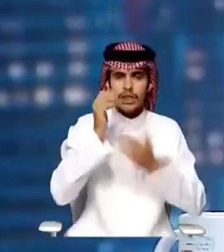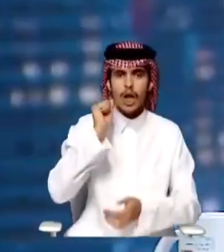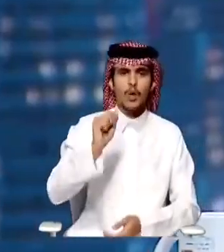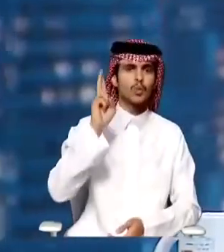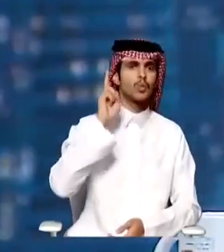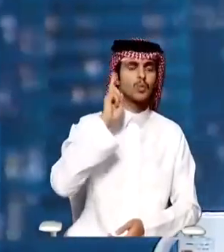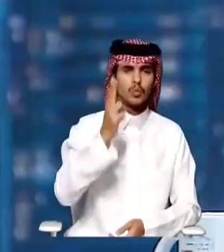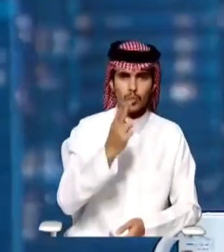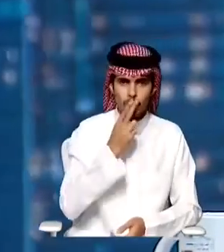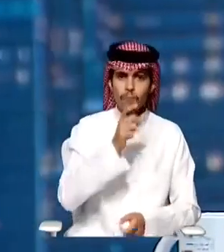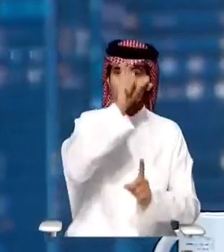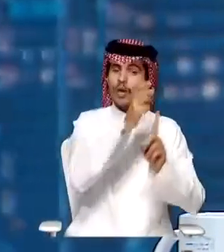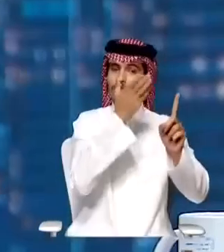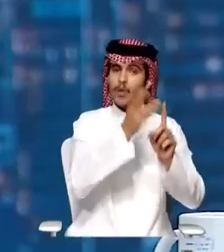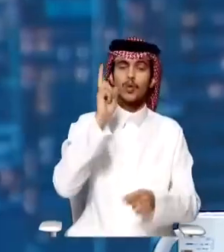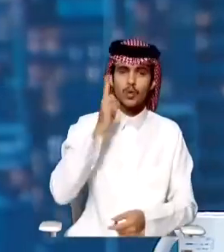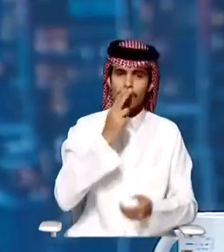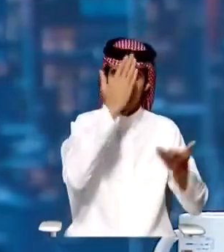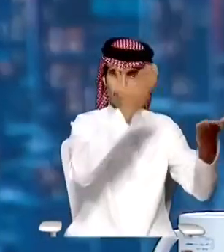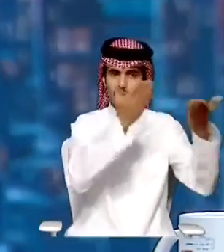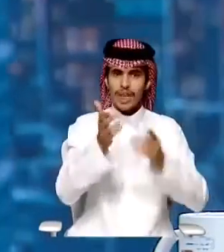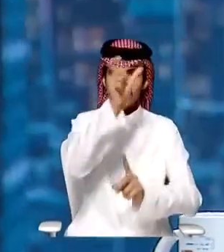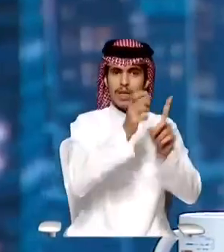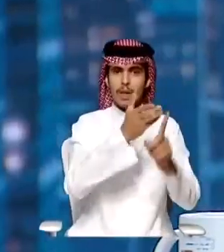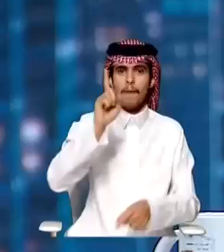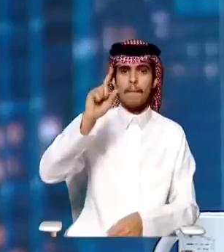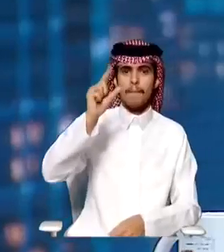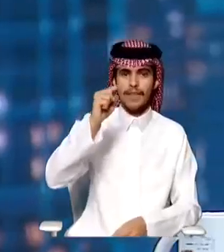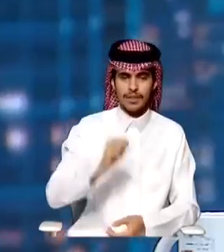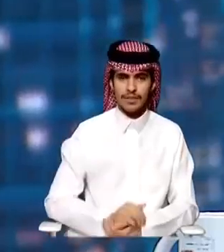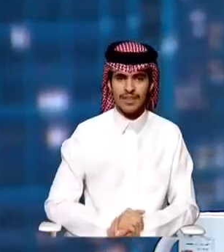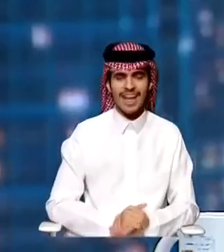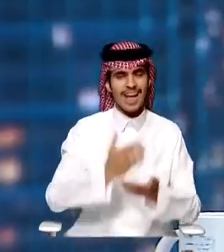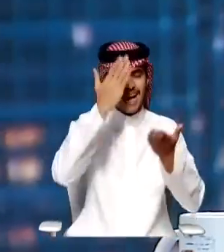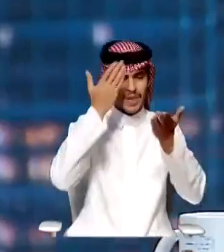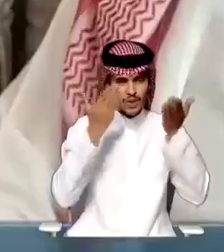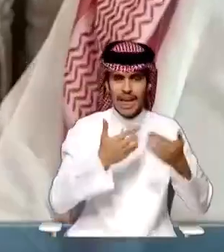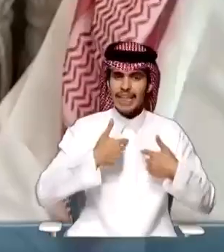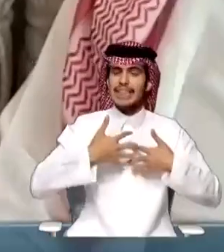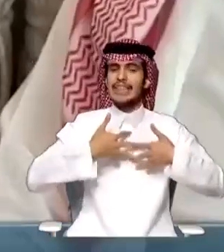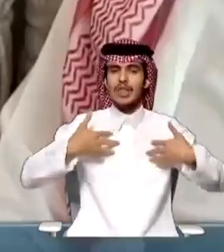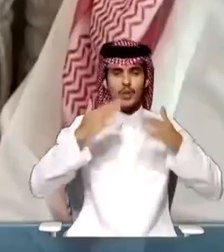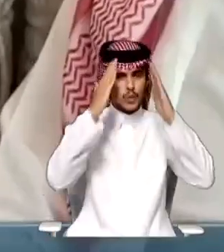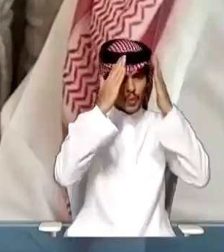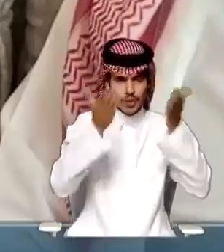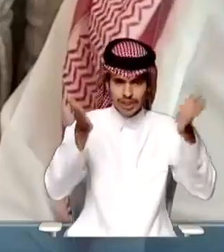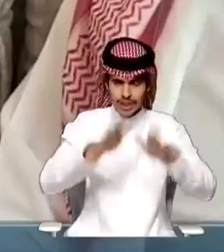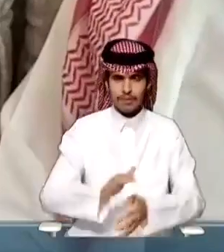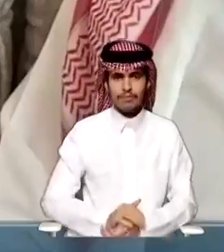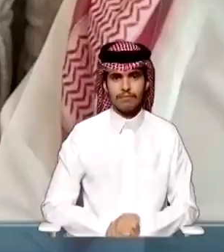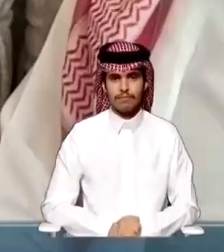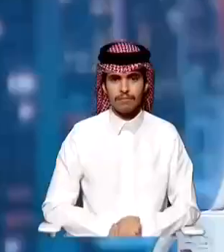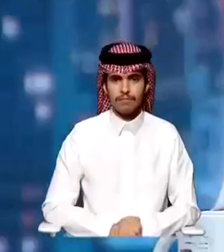ايضا اصم حياك الله اخوي بدر الله يحييك سعيد جدا شكرا لكم اهلا